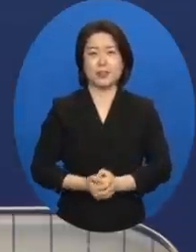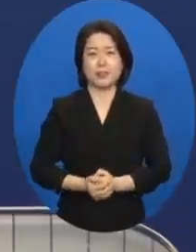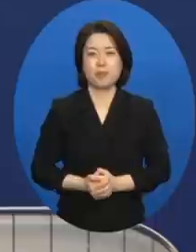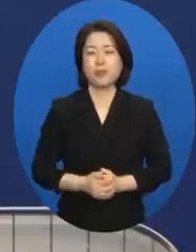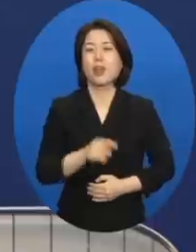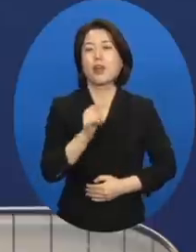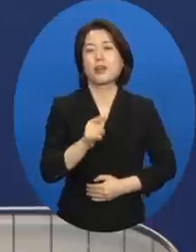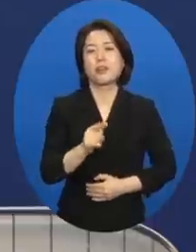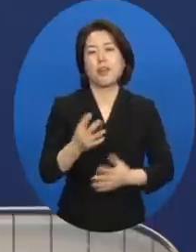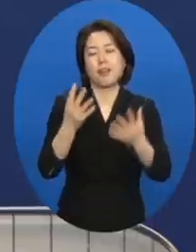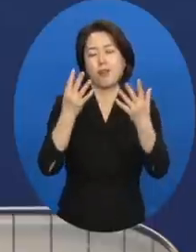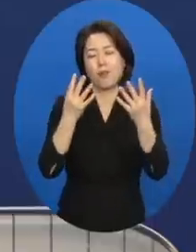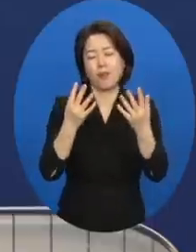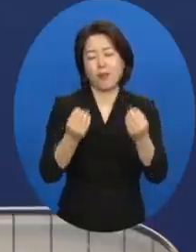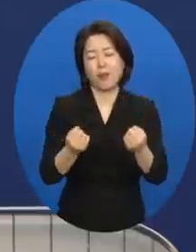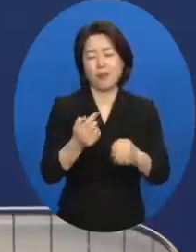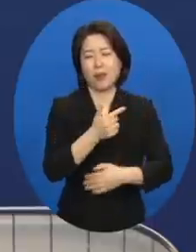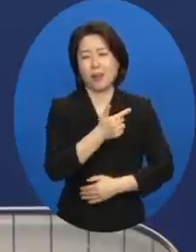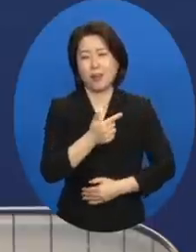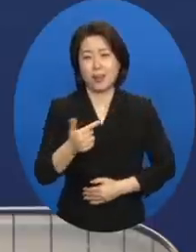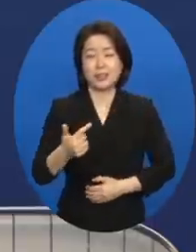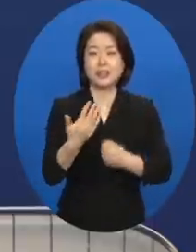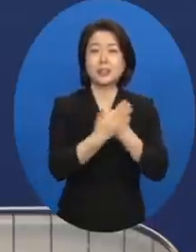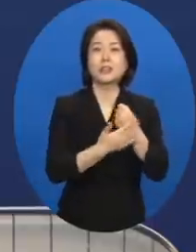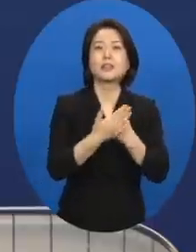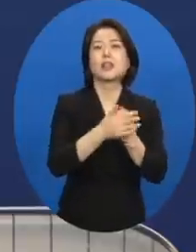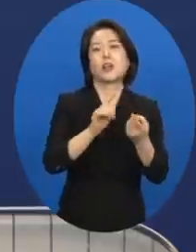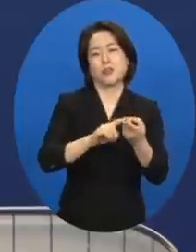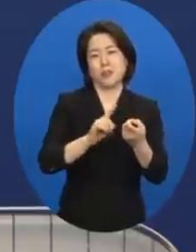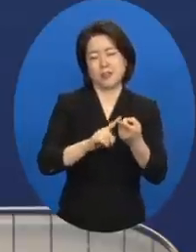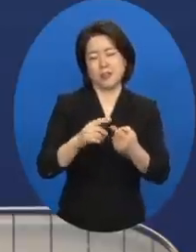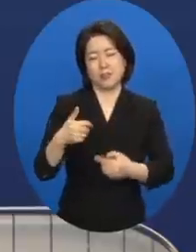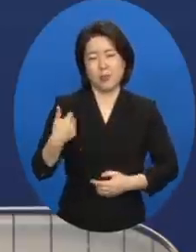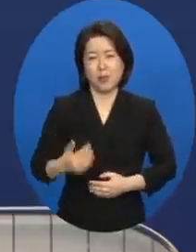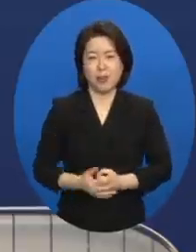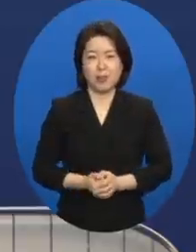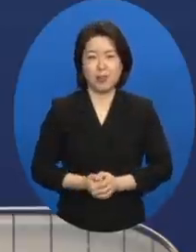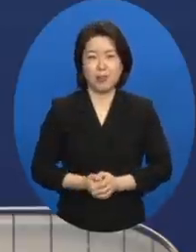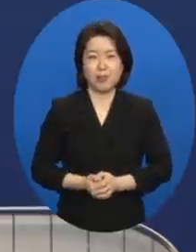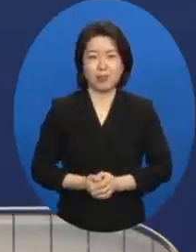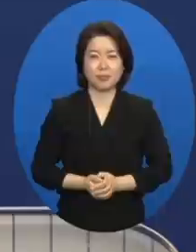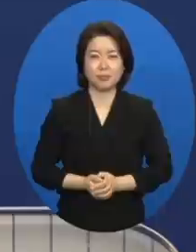그게 얼마나 큰 은혜였는지 몰라요.